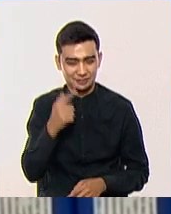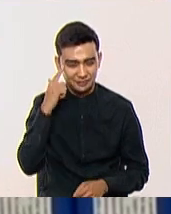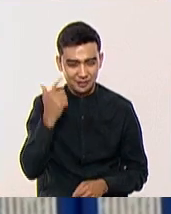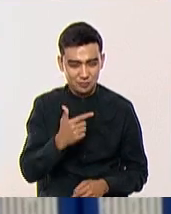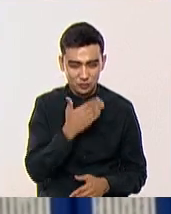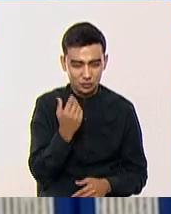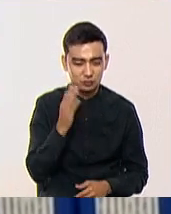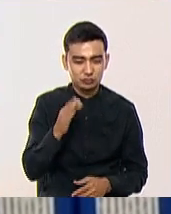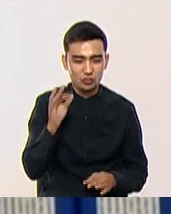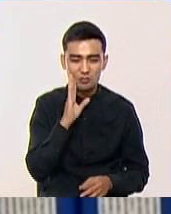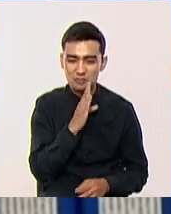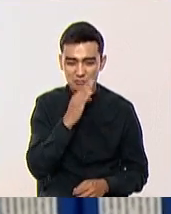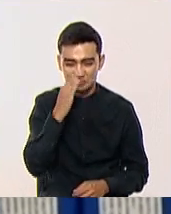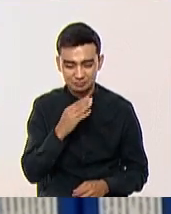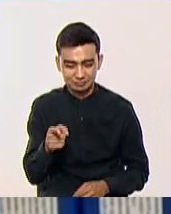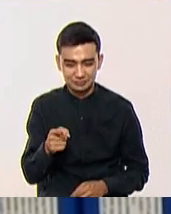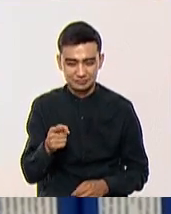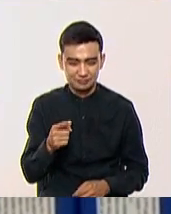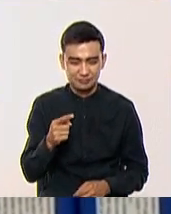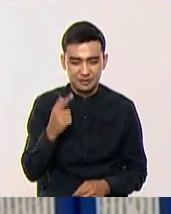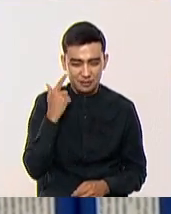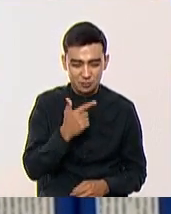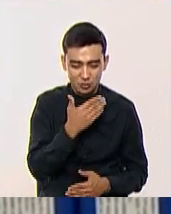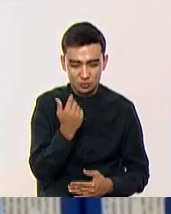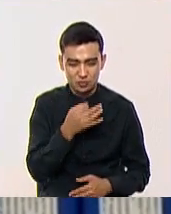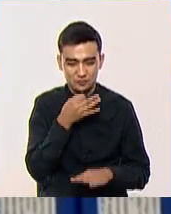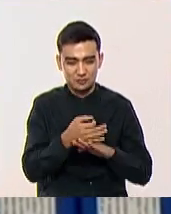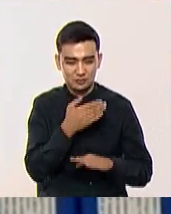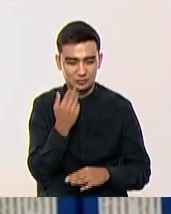грамотностью среди будущих матерей, а значение вакцинации в профилактике туберкулеза.